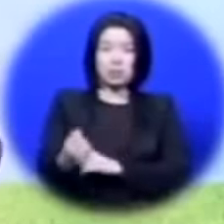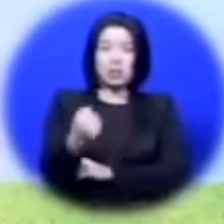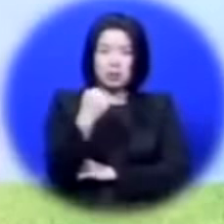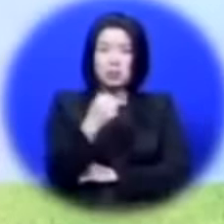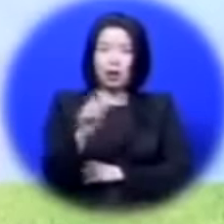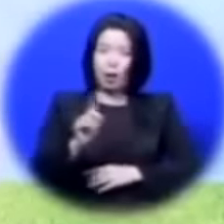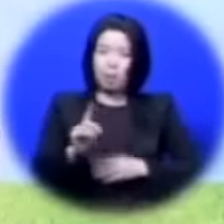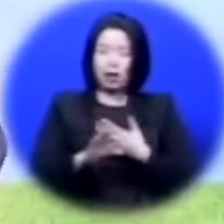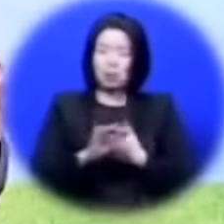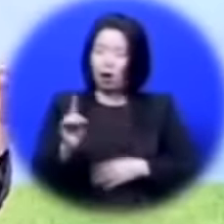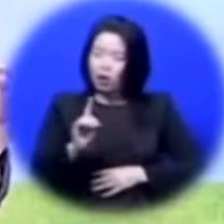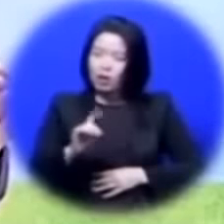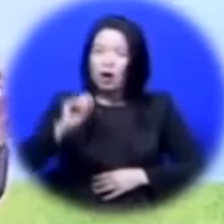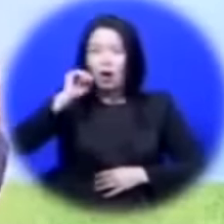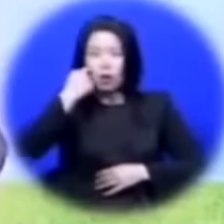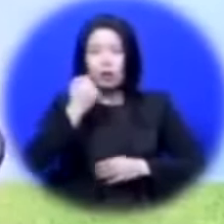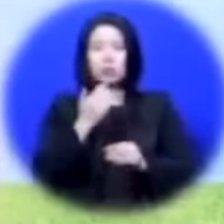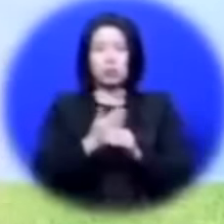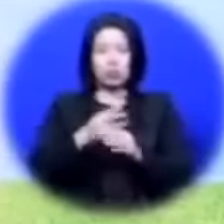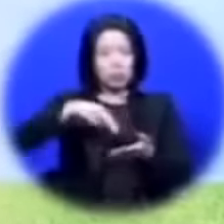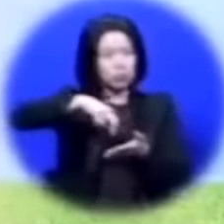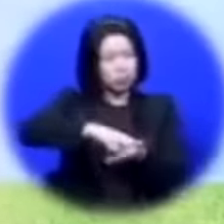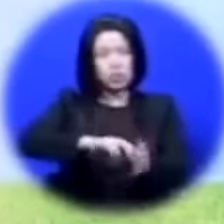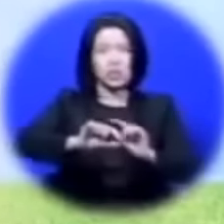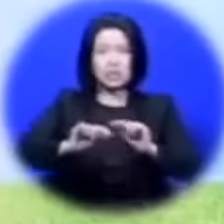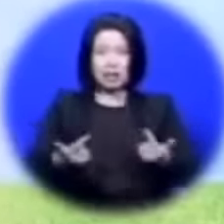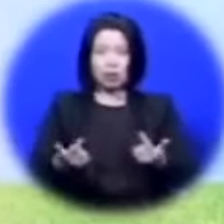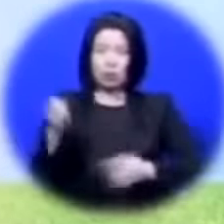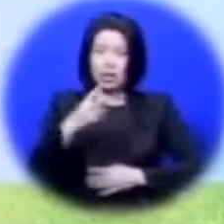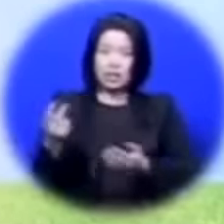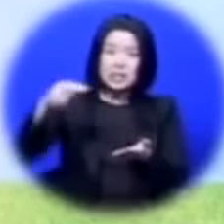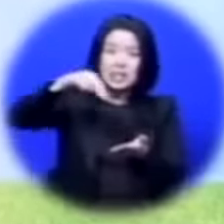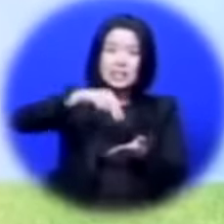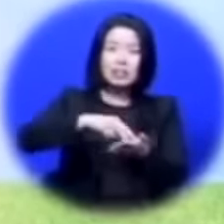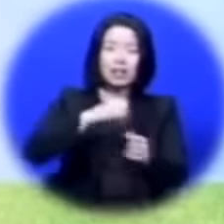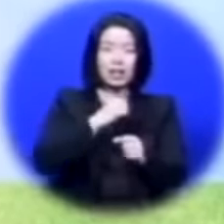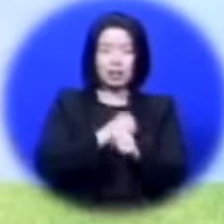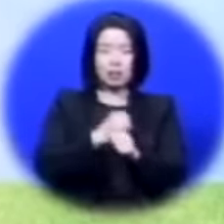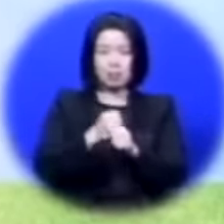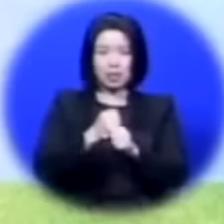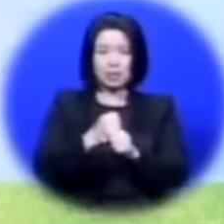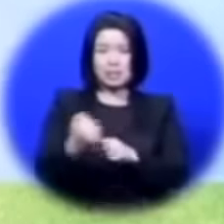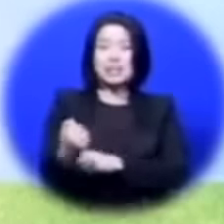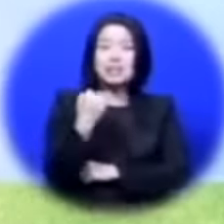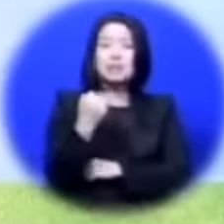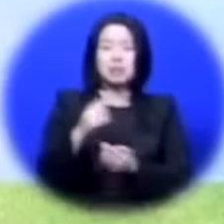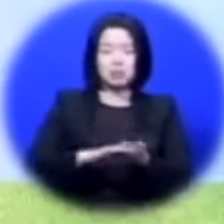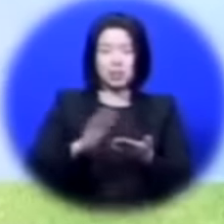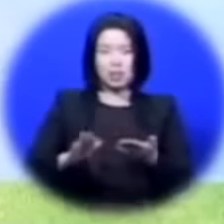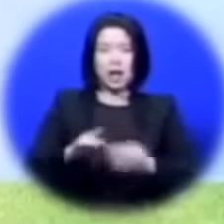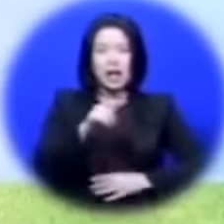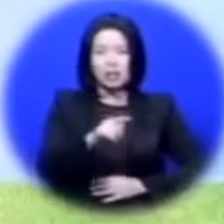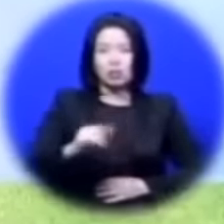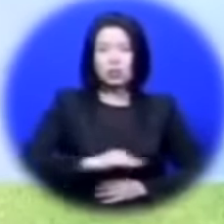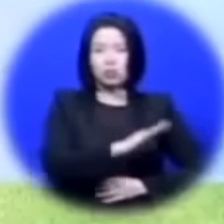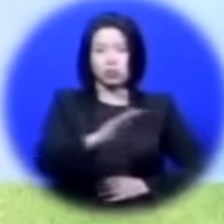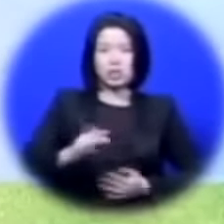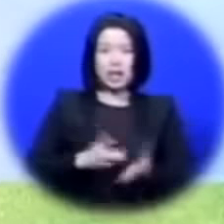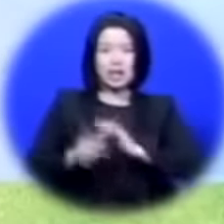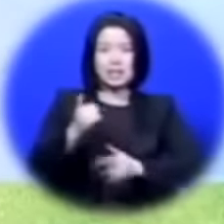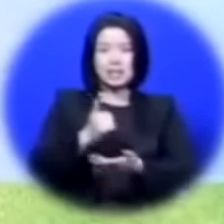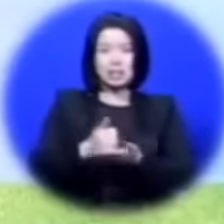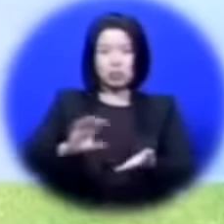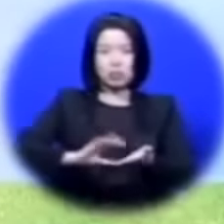가운데서도 주저하지 않고 다시 일어나게 하는 힘입니다 그것이 우리가 예수 그리스도를